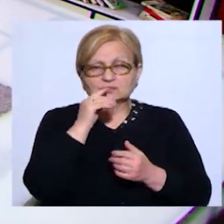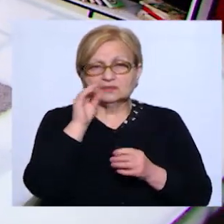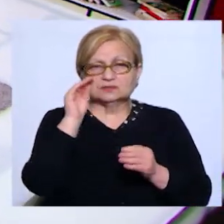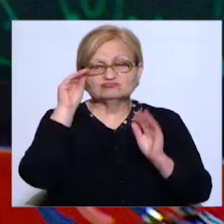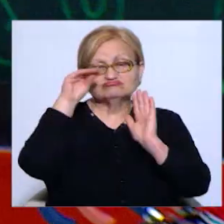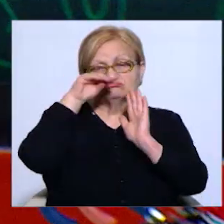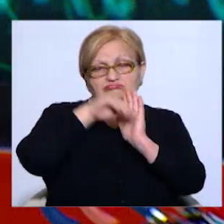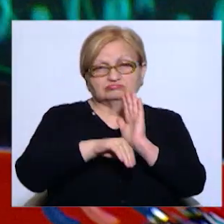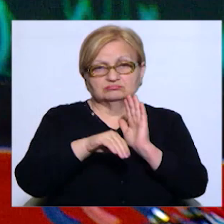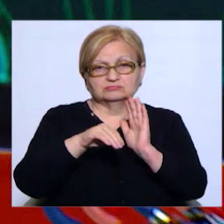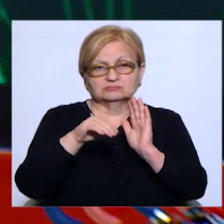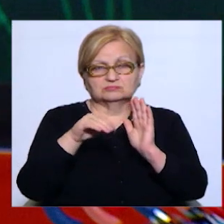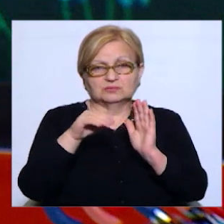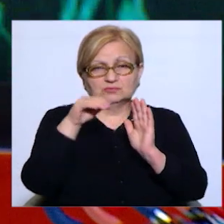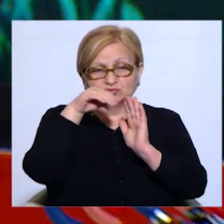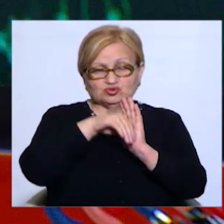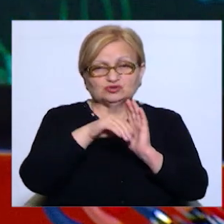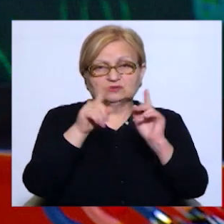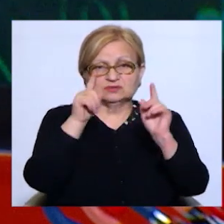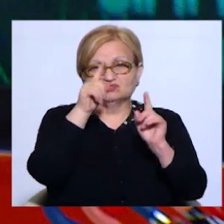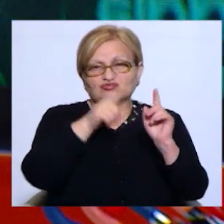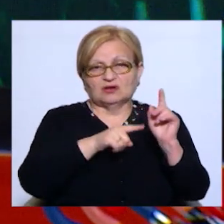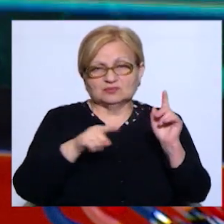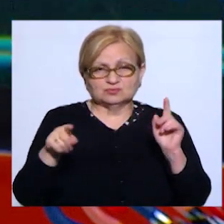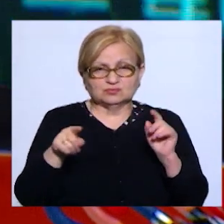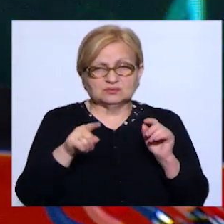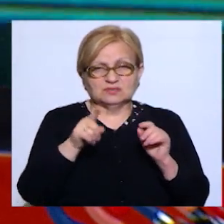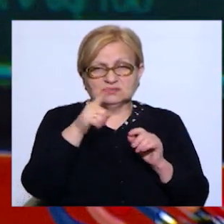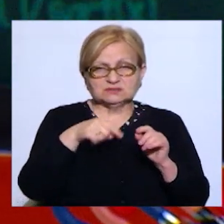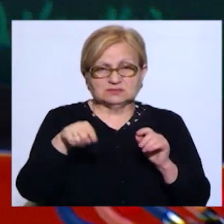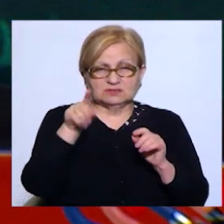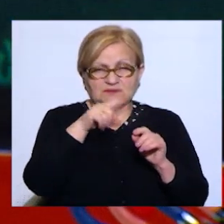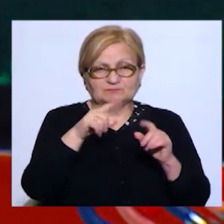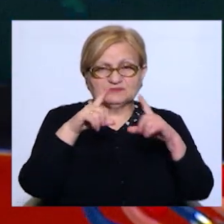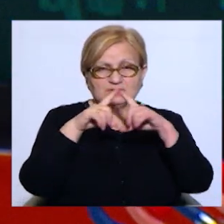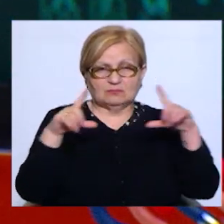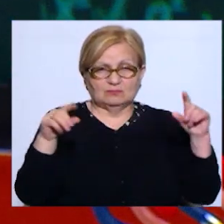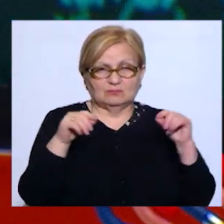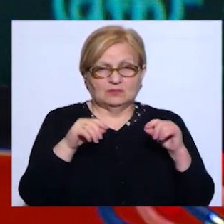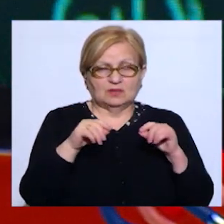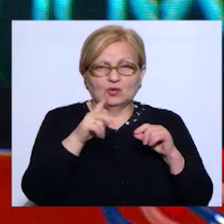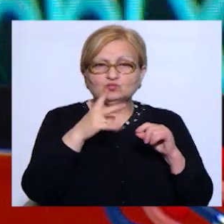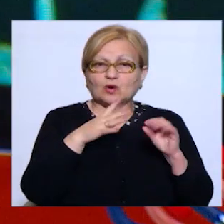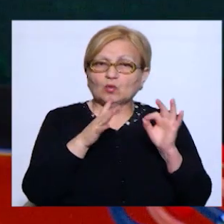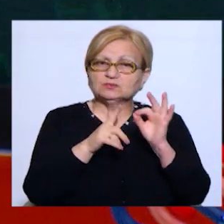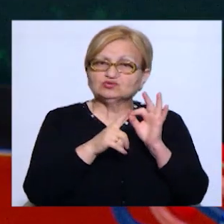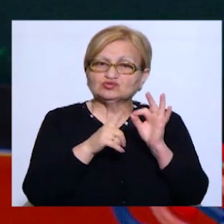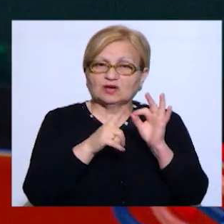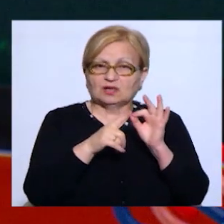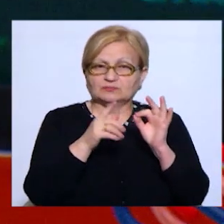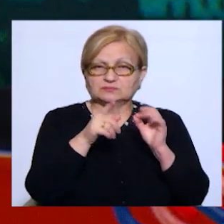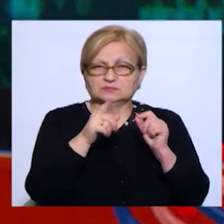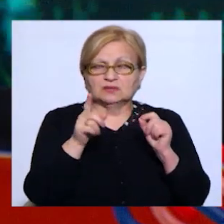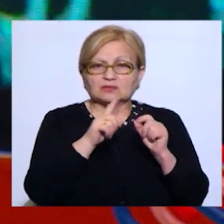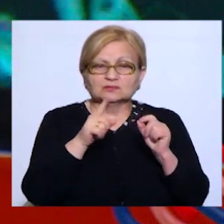ნახეთ, სამკუთხედში, როცა ჩახაზულია წრე, ანუ ყველა გვერდთან უნდა ქონდეს ესე შეხების წერტილი. აი, ამას